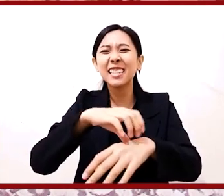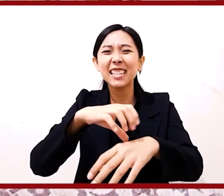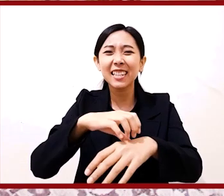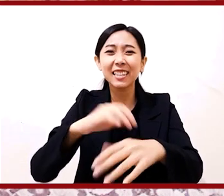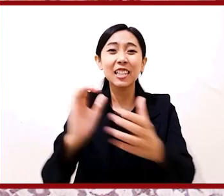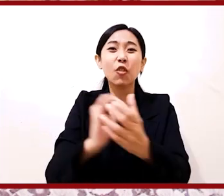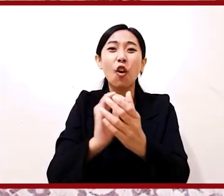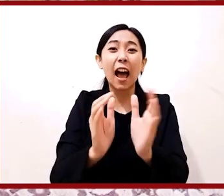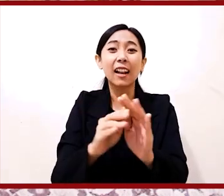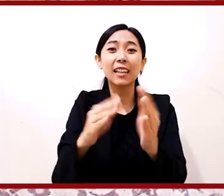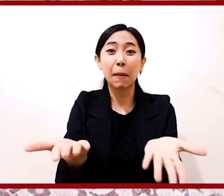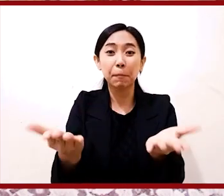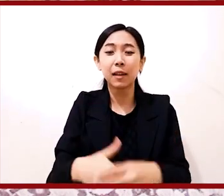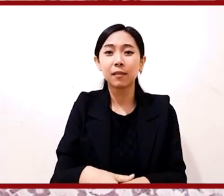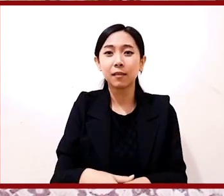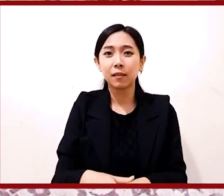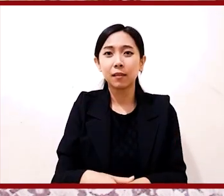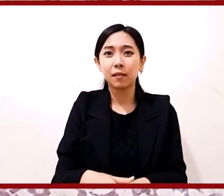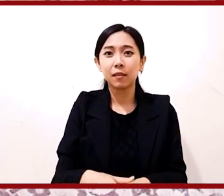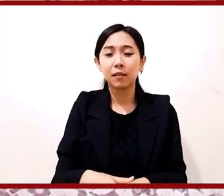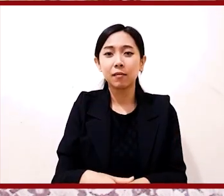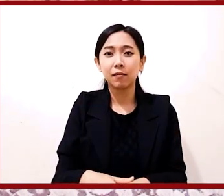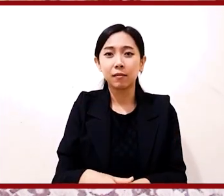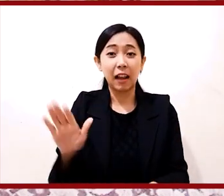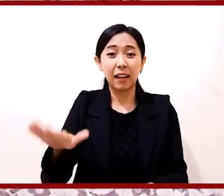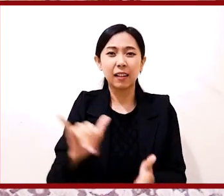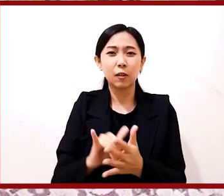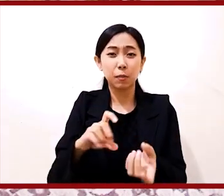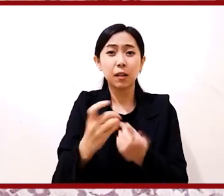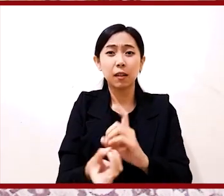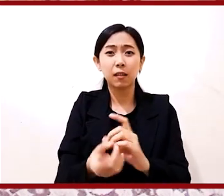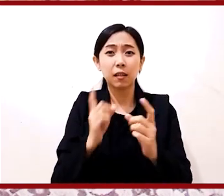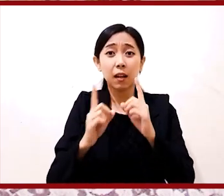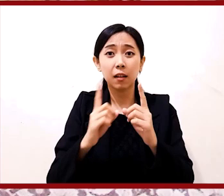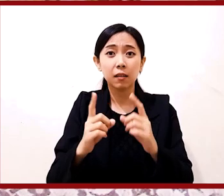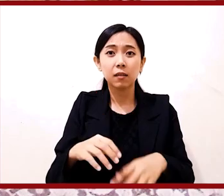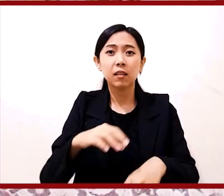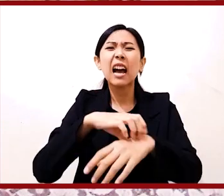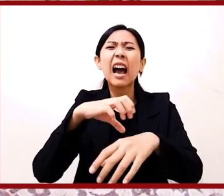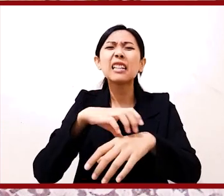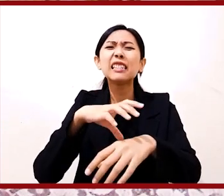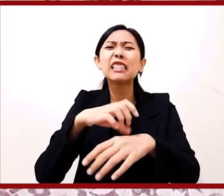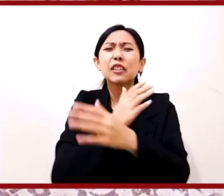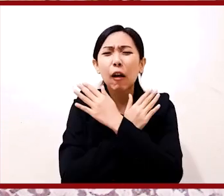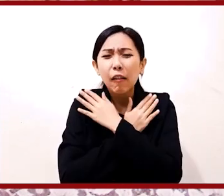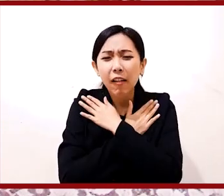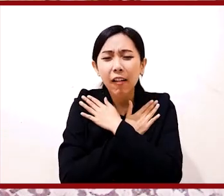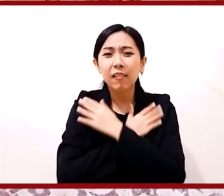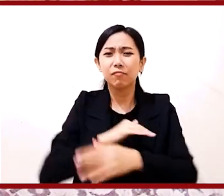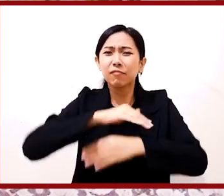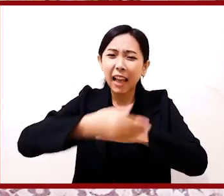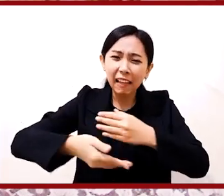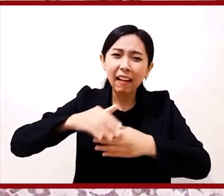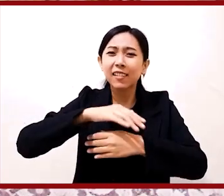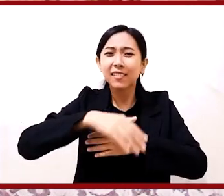binatang di sekolah teologinya. Melihat Pak Pendeta berubah, anak itu mengatakan, "Tapi ini anjing kesayanganku Pak Pendeta."